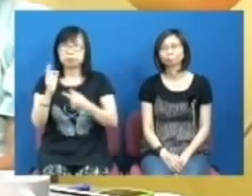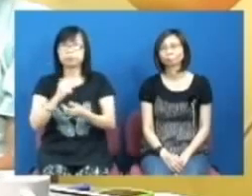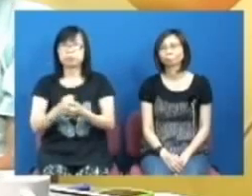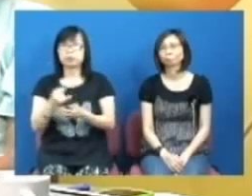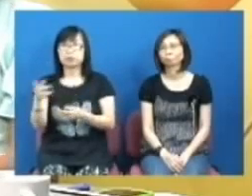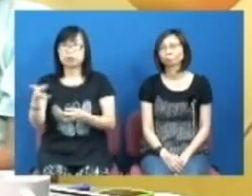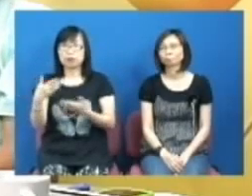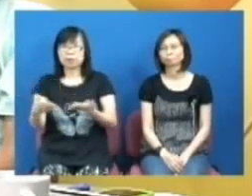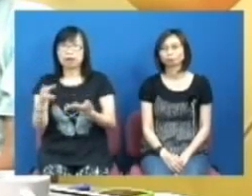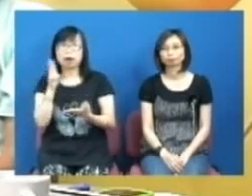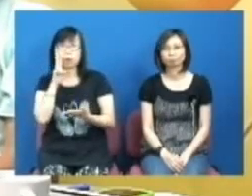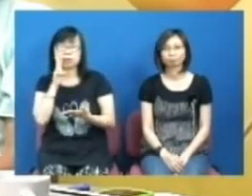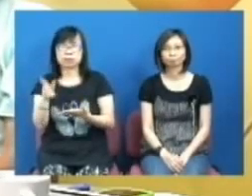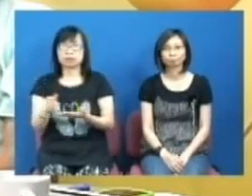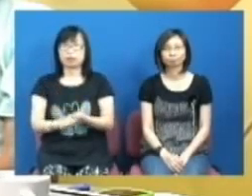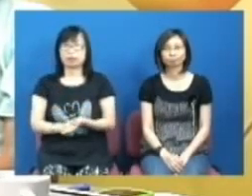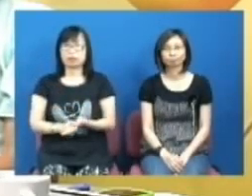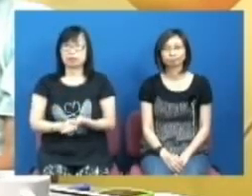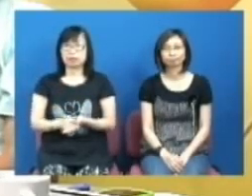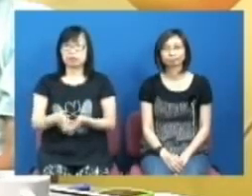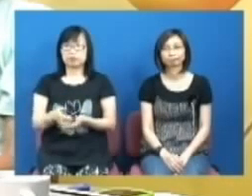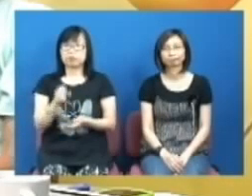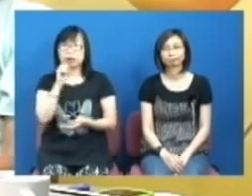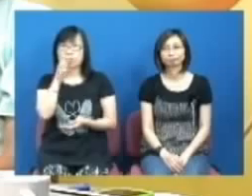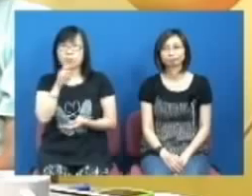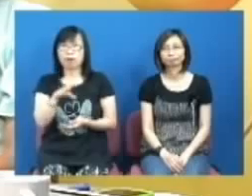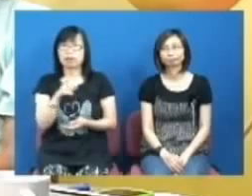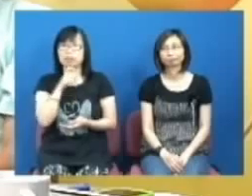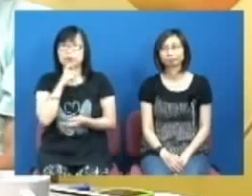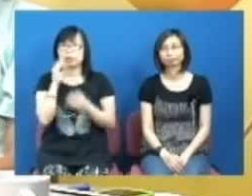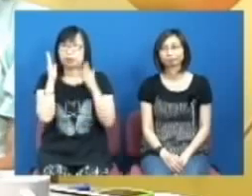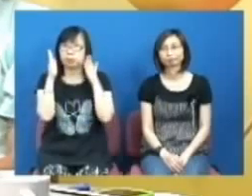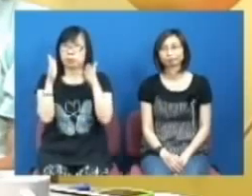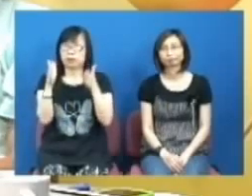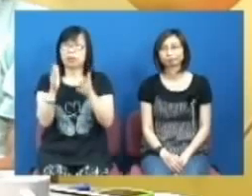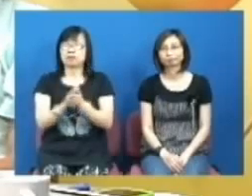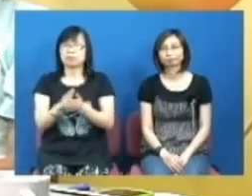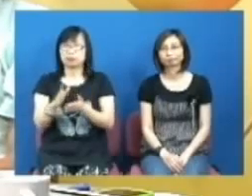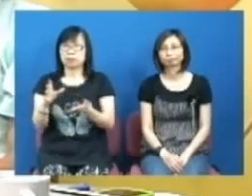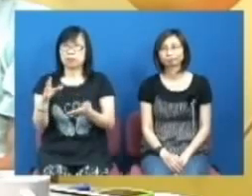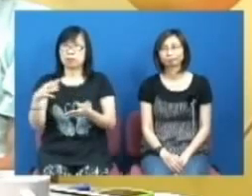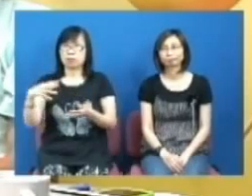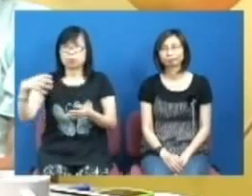相似的。如果他的角度是這樣的時候，就即是說採納有限主權的